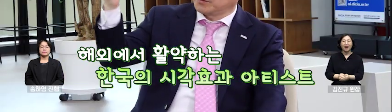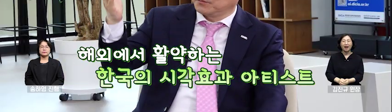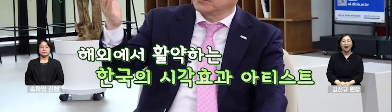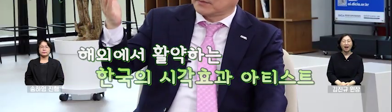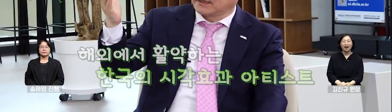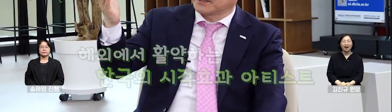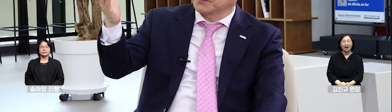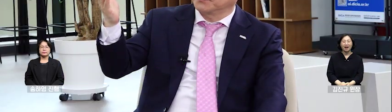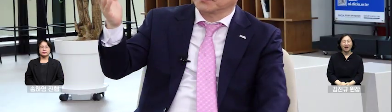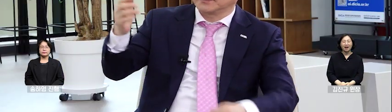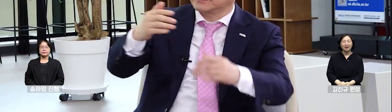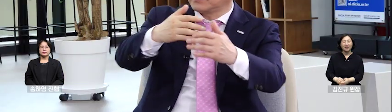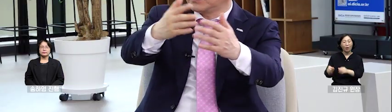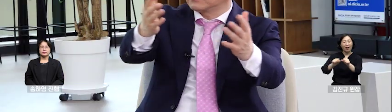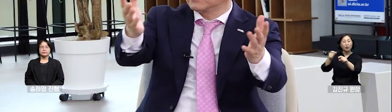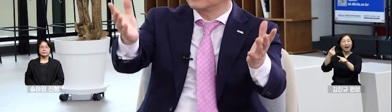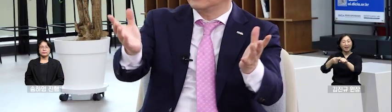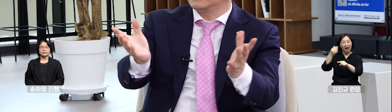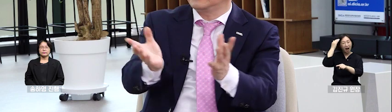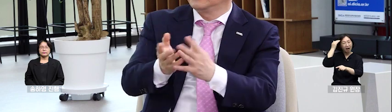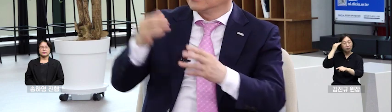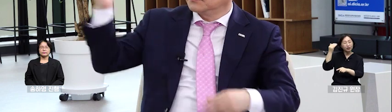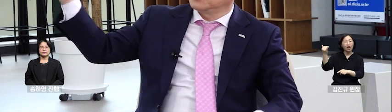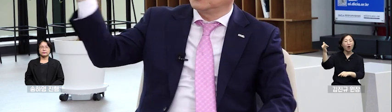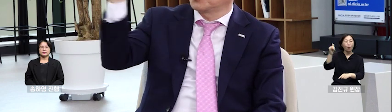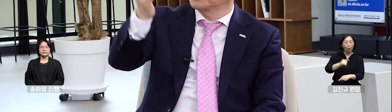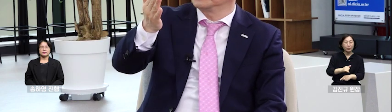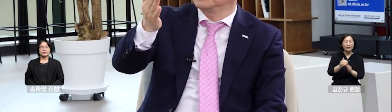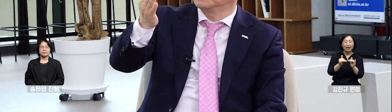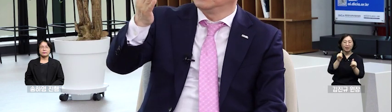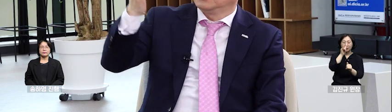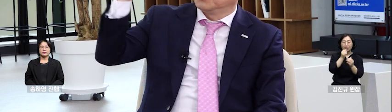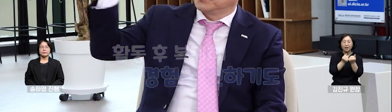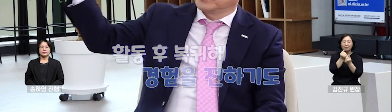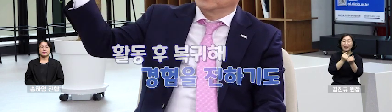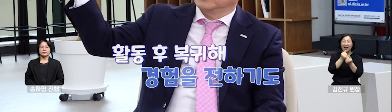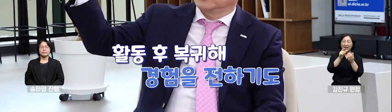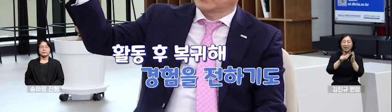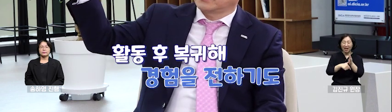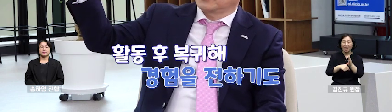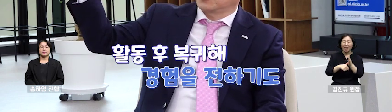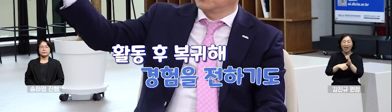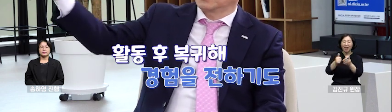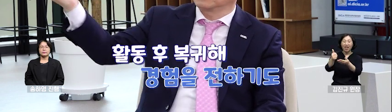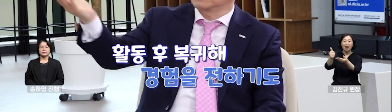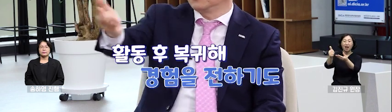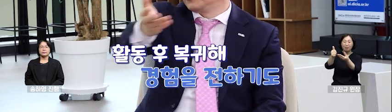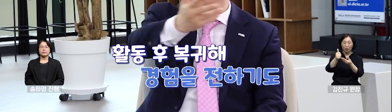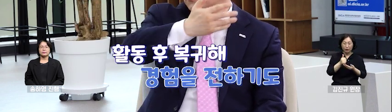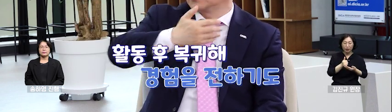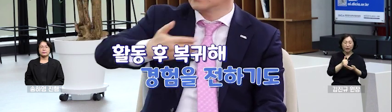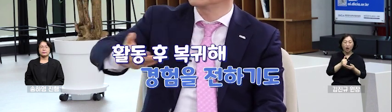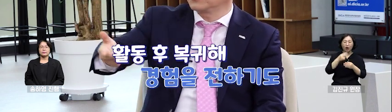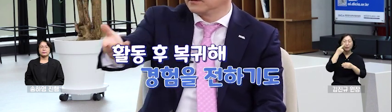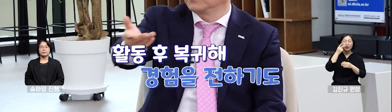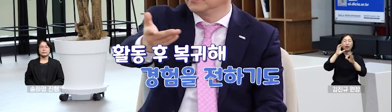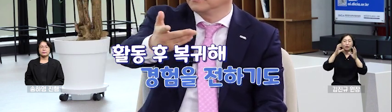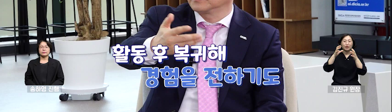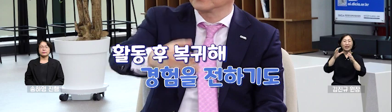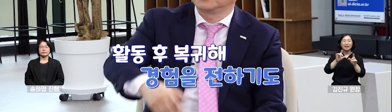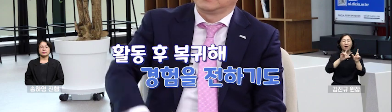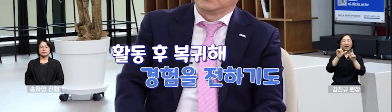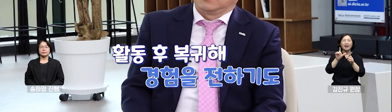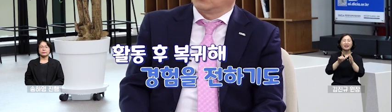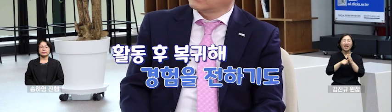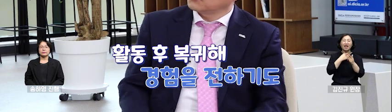오신 분도 많이 계시고 저희가 셈이라 그렇게 할 때 그 분들을 모셔서 미국에서 생활했던 경험 같은 것들도 들려주고 이렇게 하고 있거든요